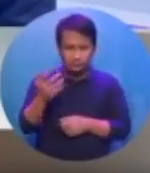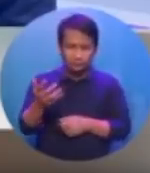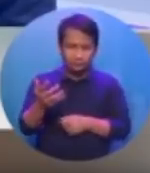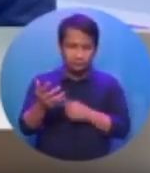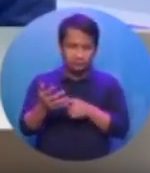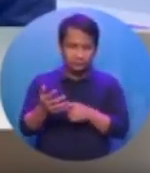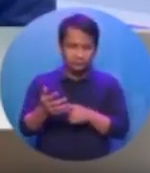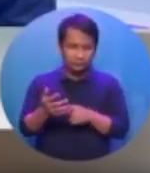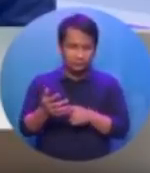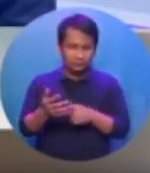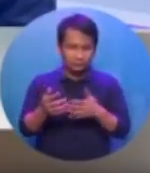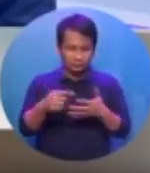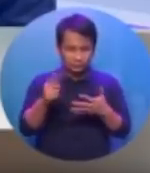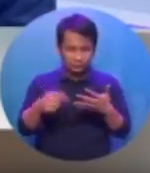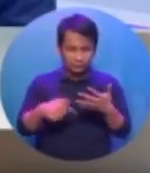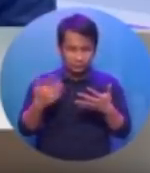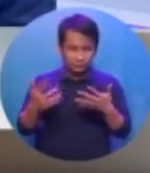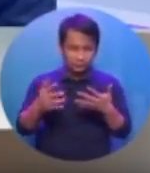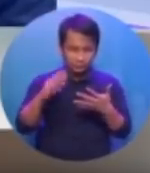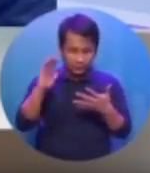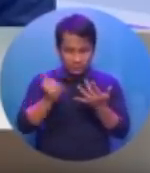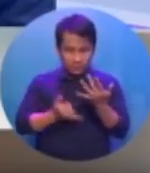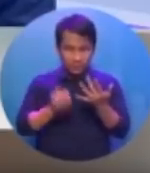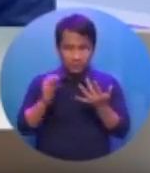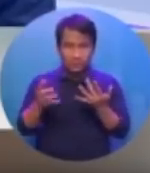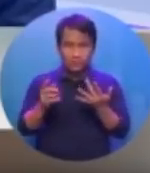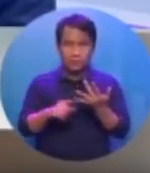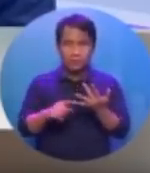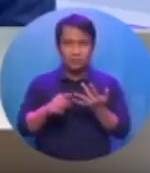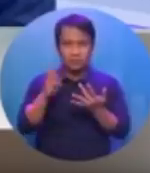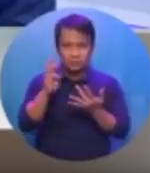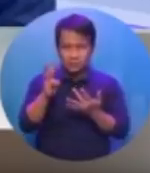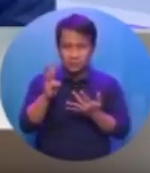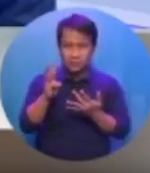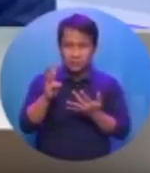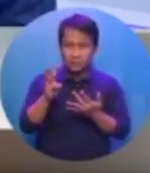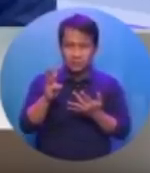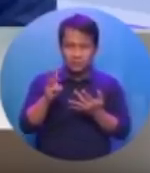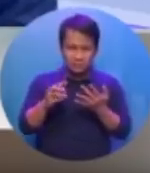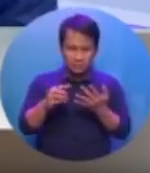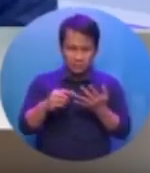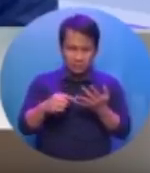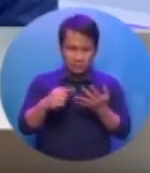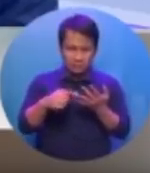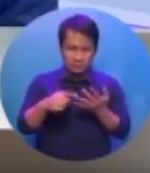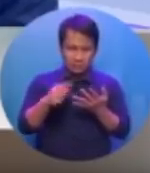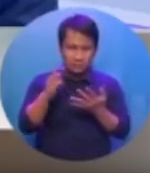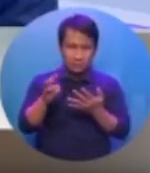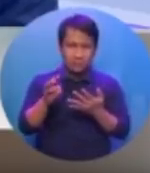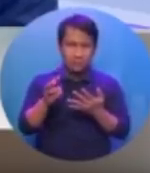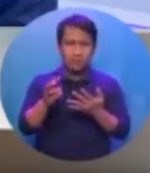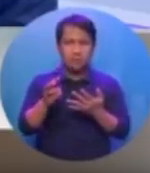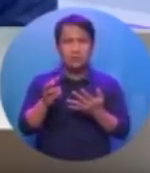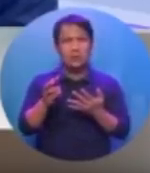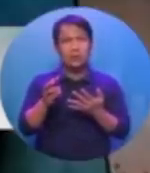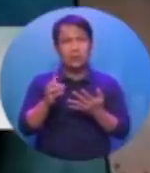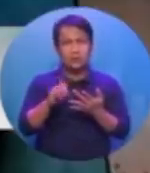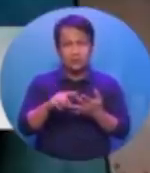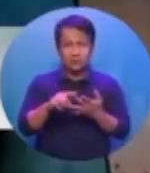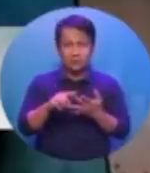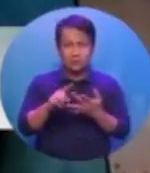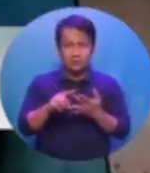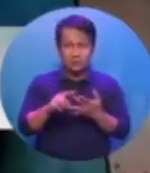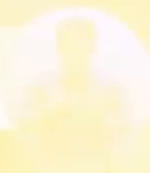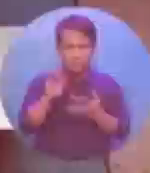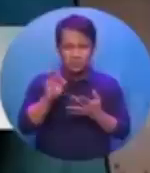yung 3 kong kapatid, 5 taon yung bunso, tapos 6 yata yung nakasunod sa bunso, tapos yung isa,